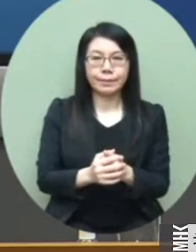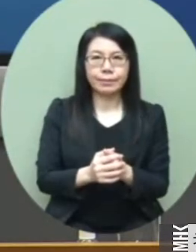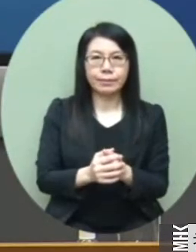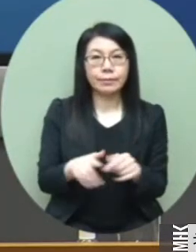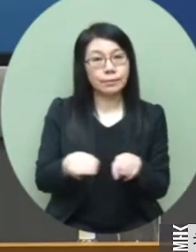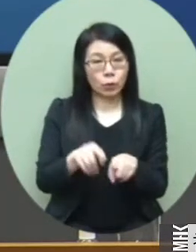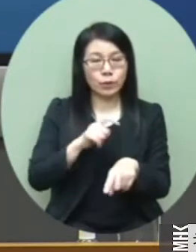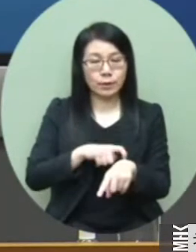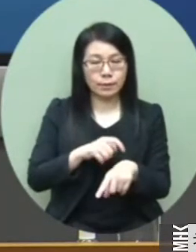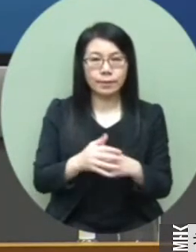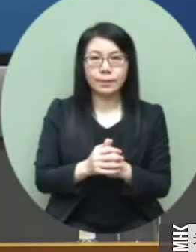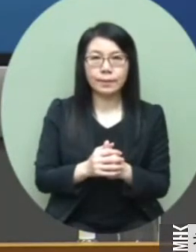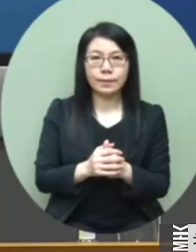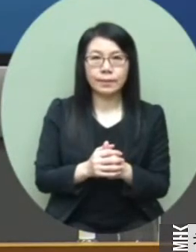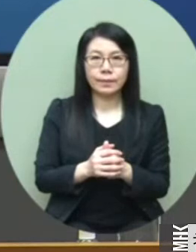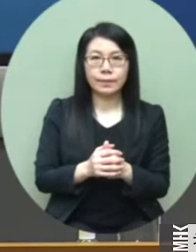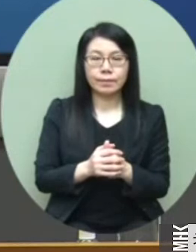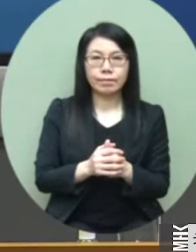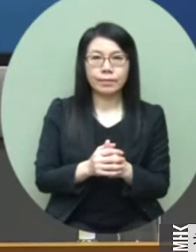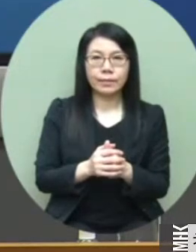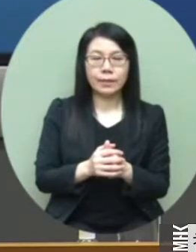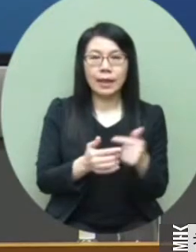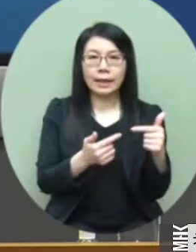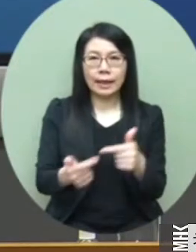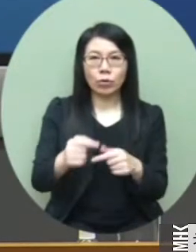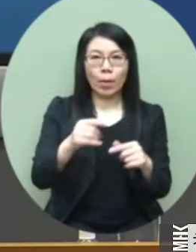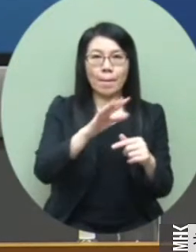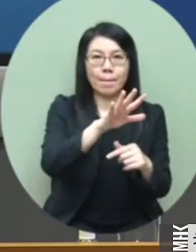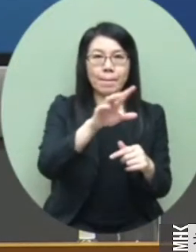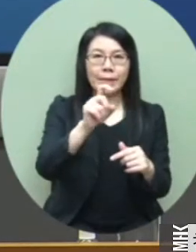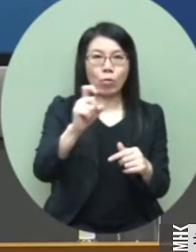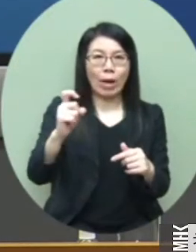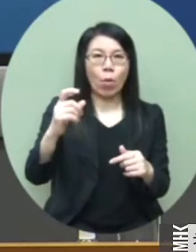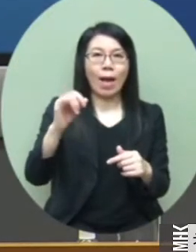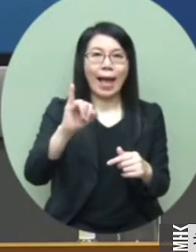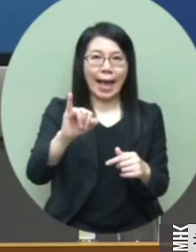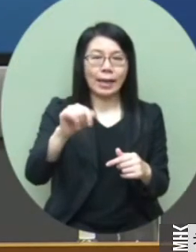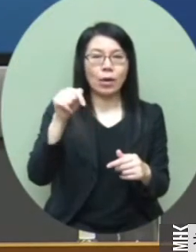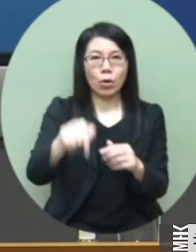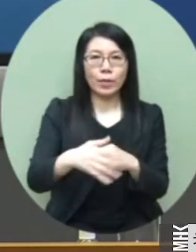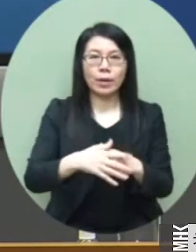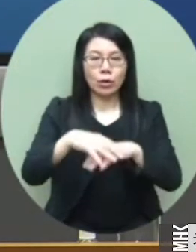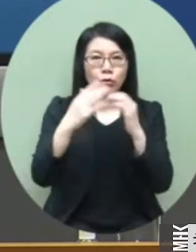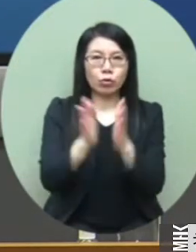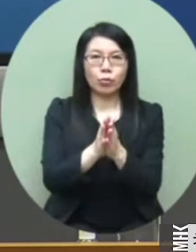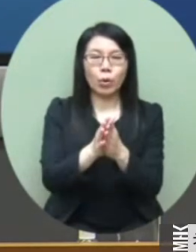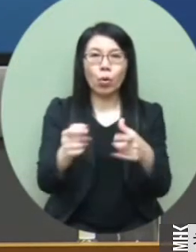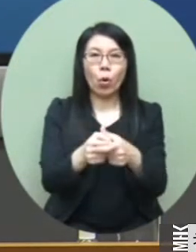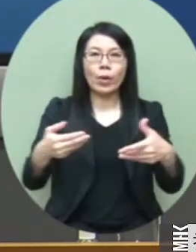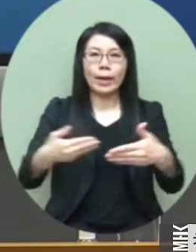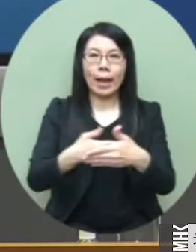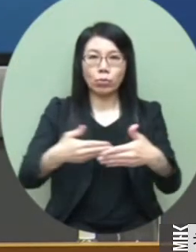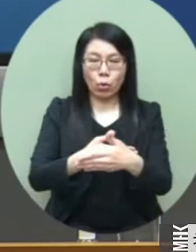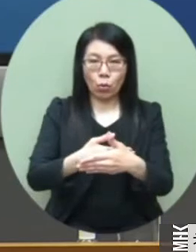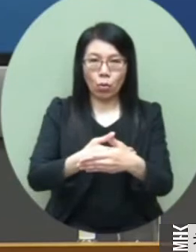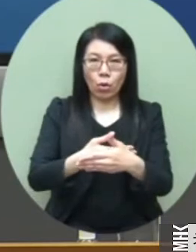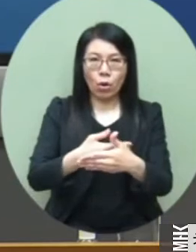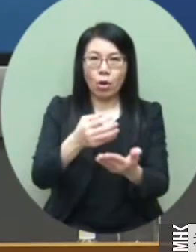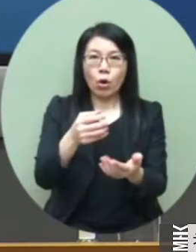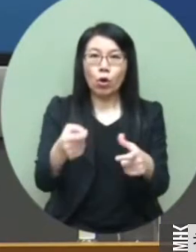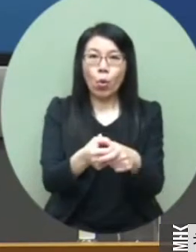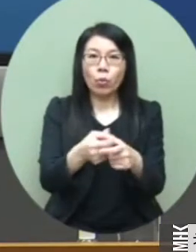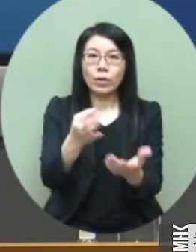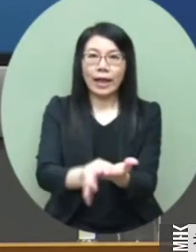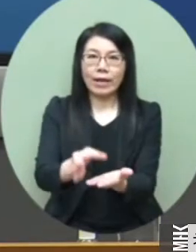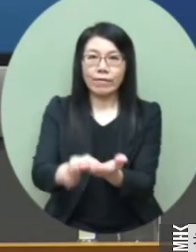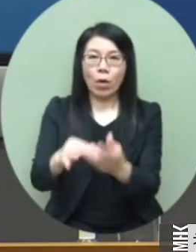時我哋亦都會延續第599I 章下所有嘅公共交通工具同埋公眾地方